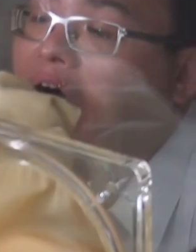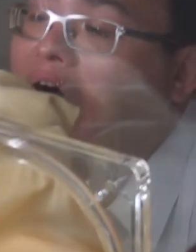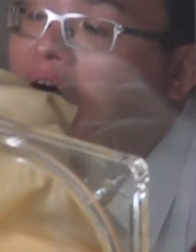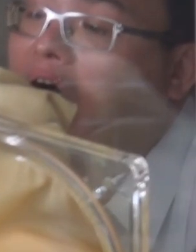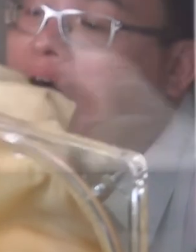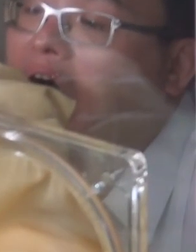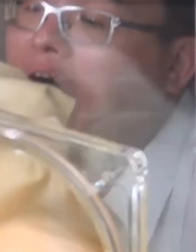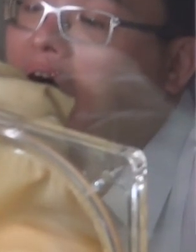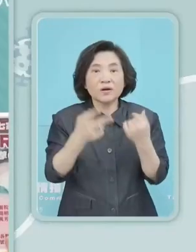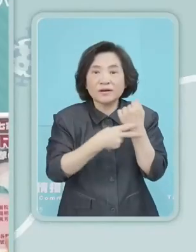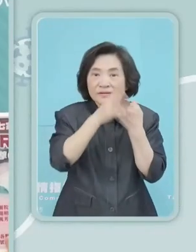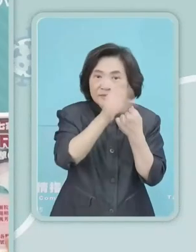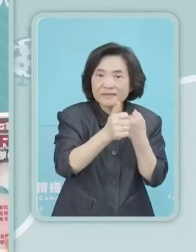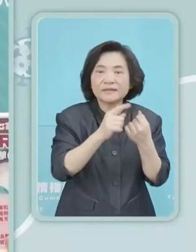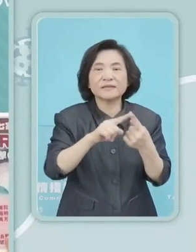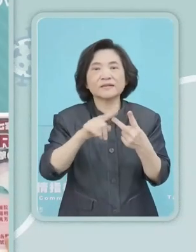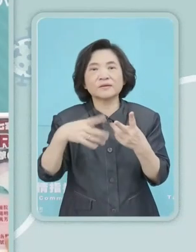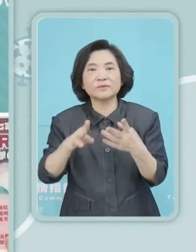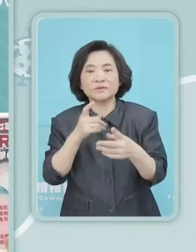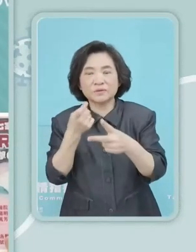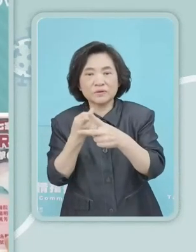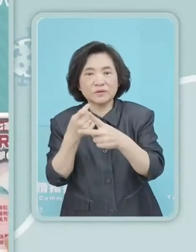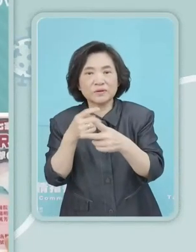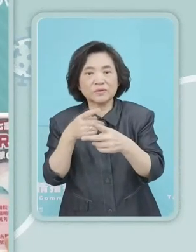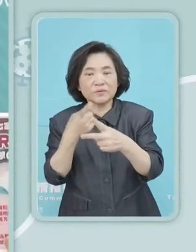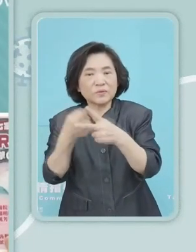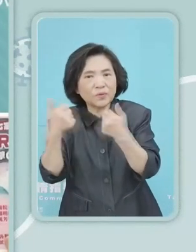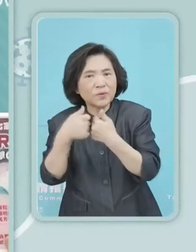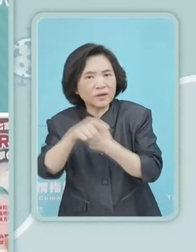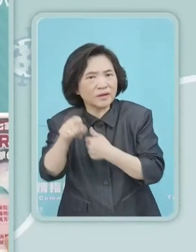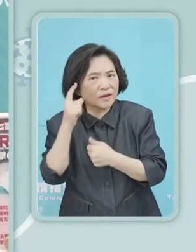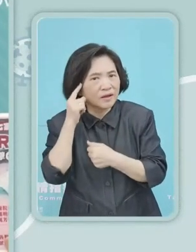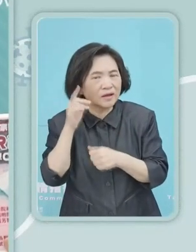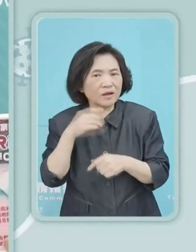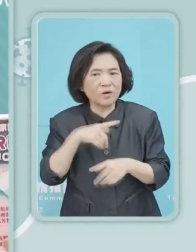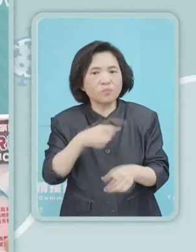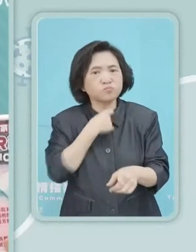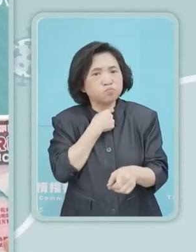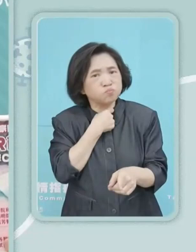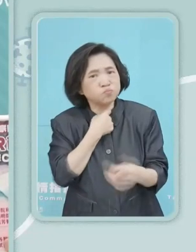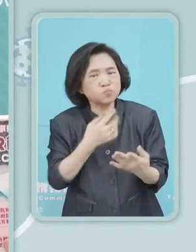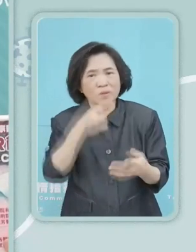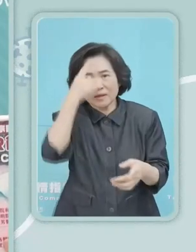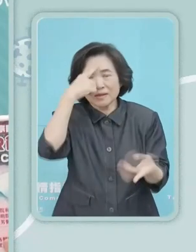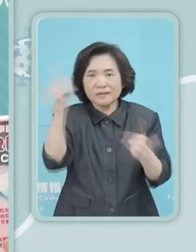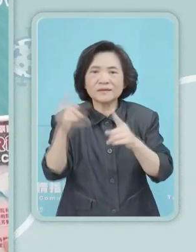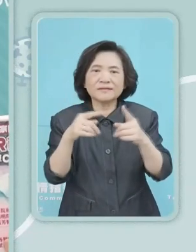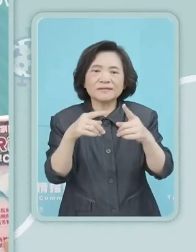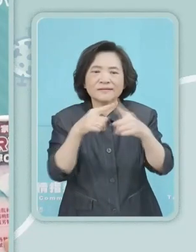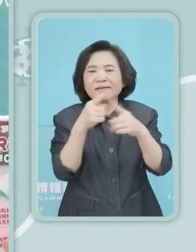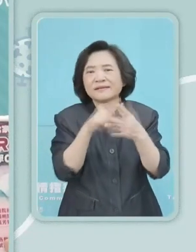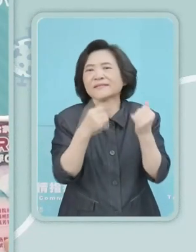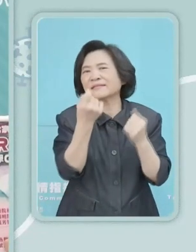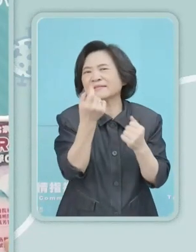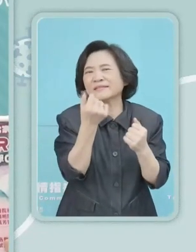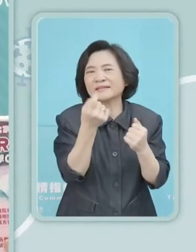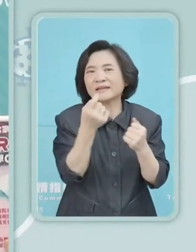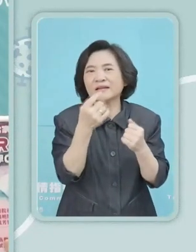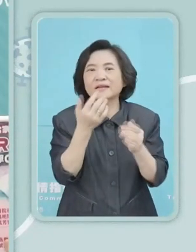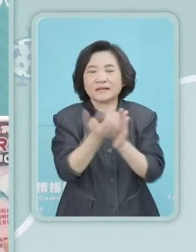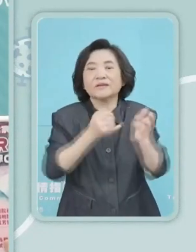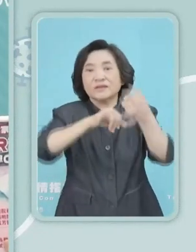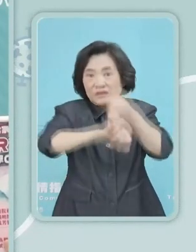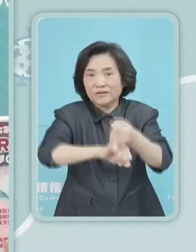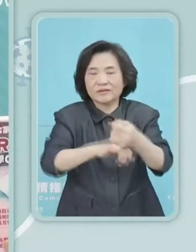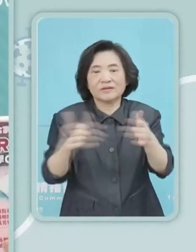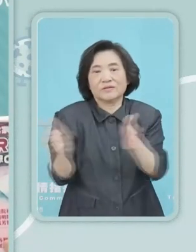果里长啦或者是说我们在工位上判定说这个地方需要。如果一天只要做几百个，我们就整个预约带